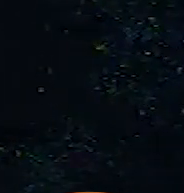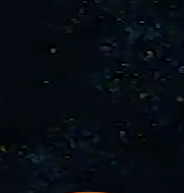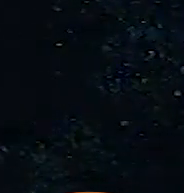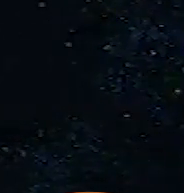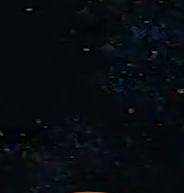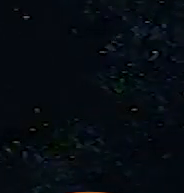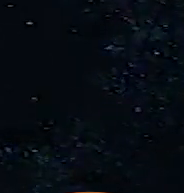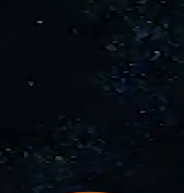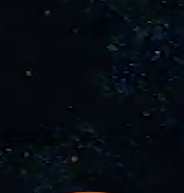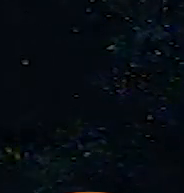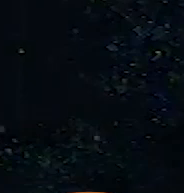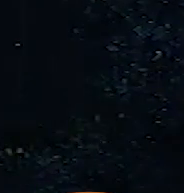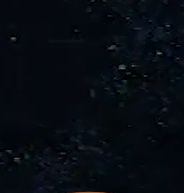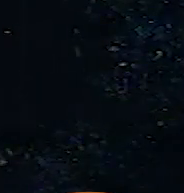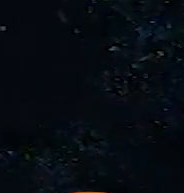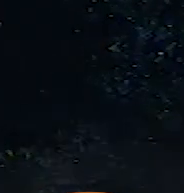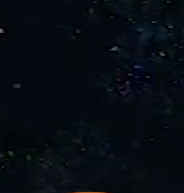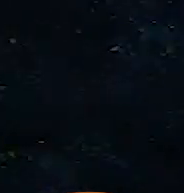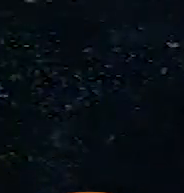ا